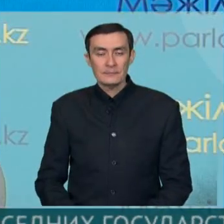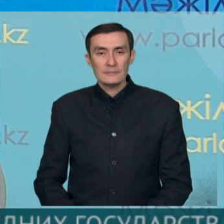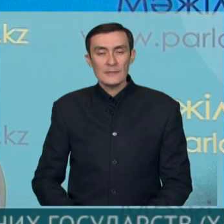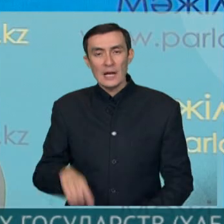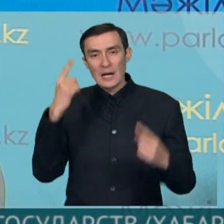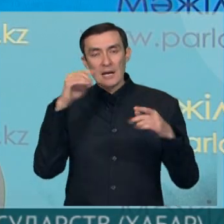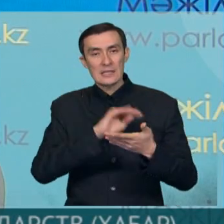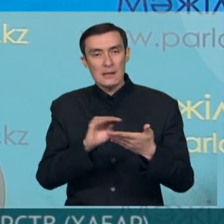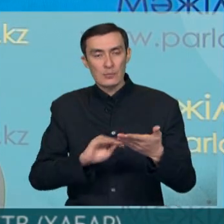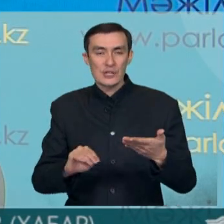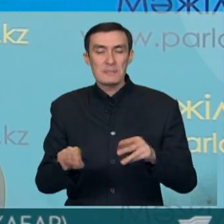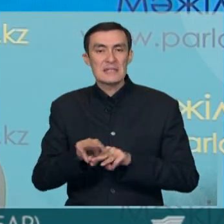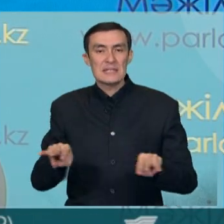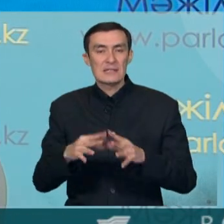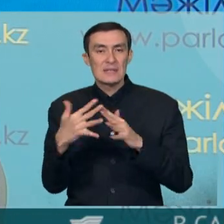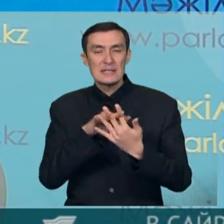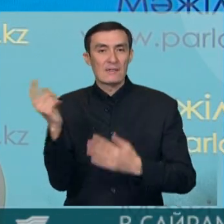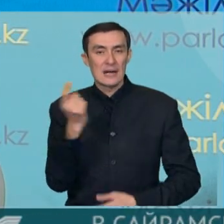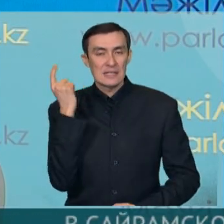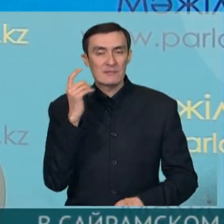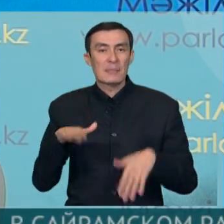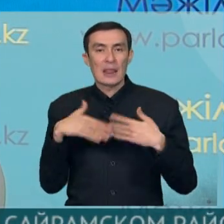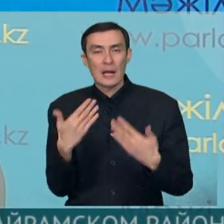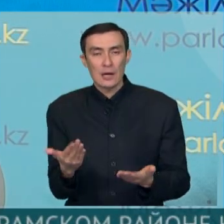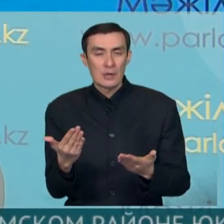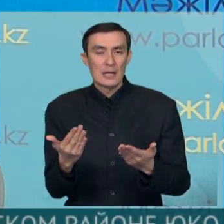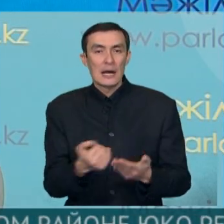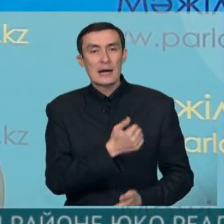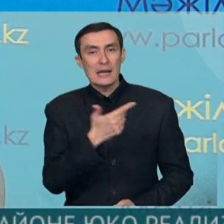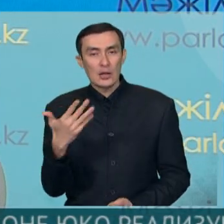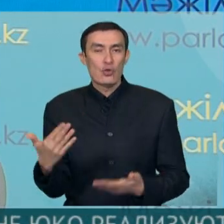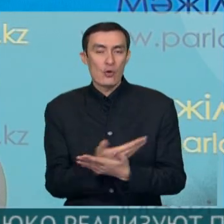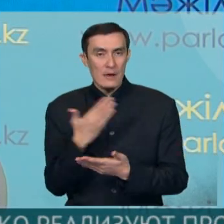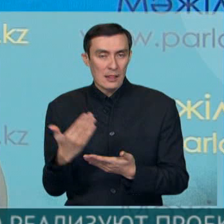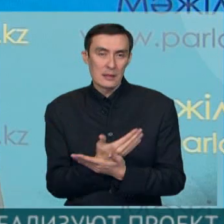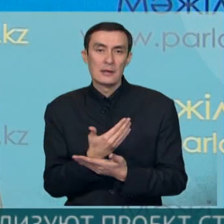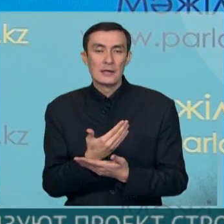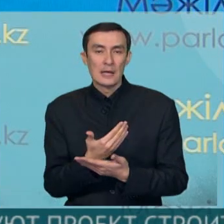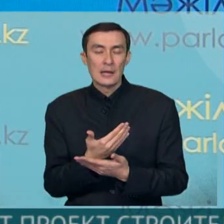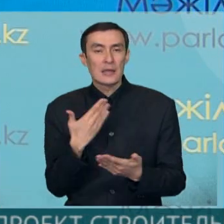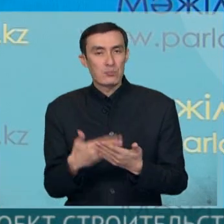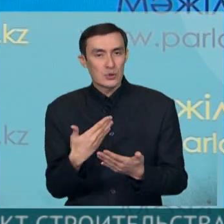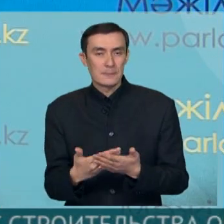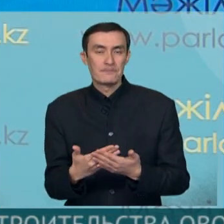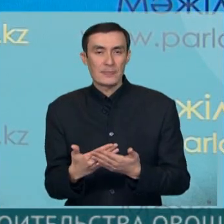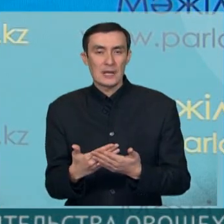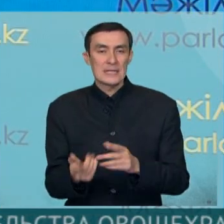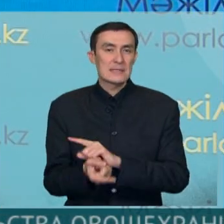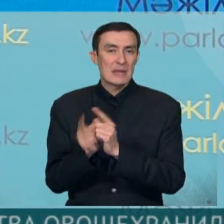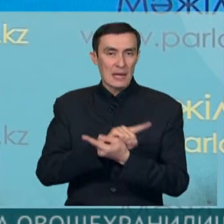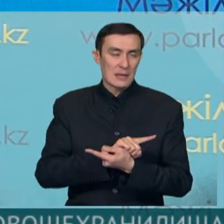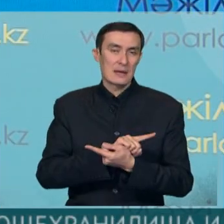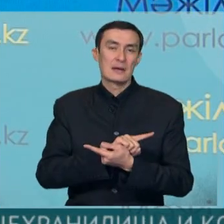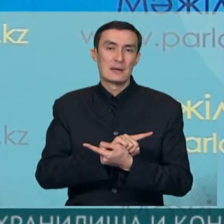Разработчики в лице Министерства сельского хозяйства предлагают ряд новелл, допустим, изменения в